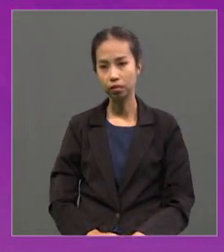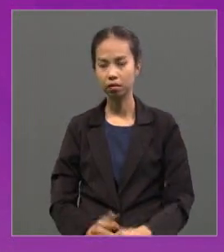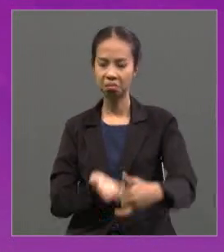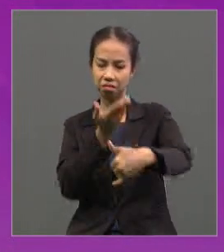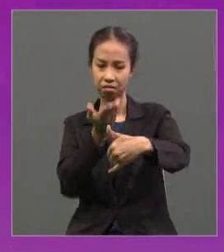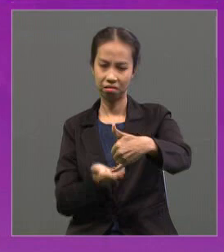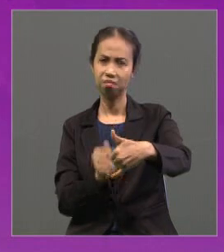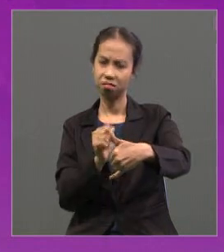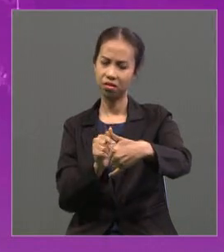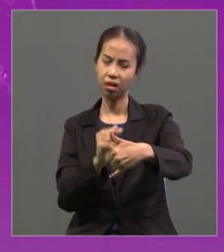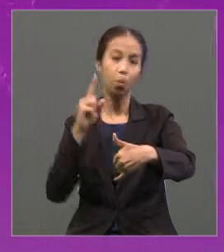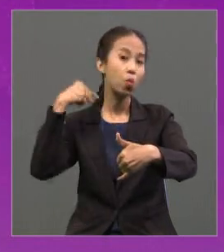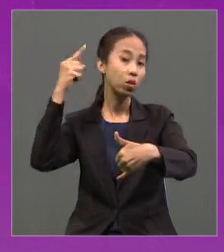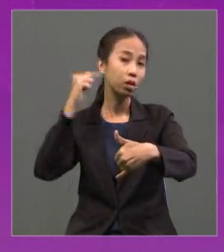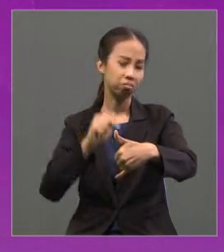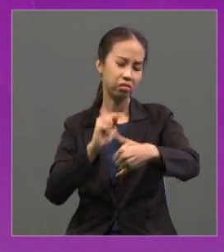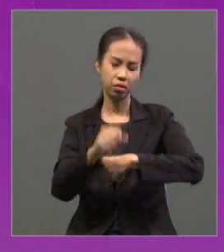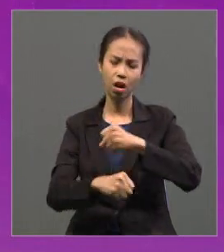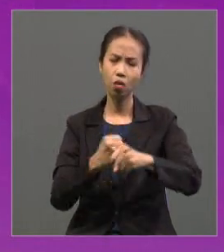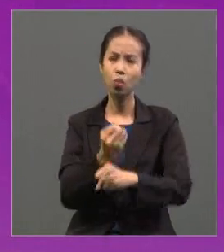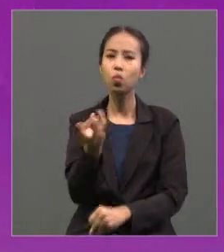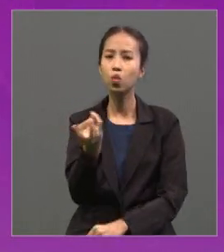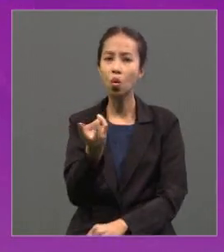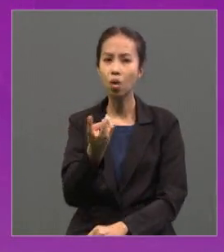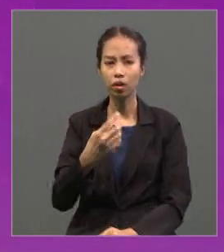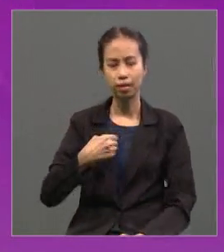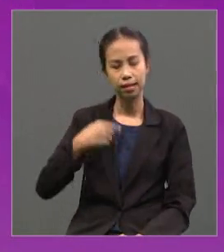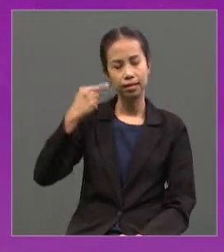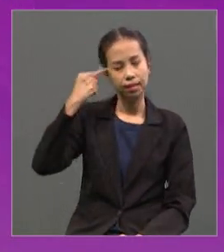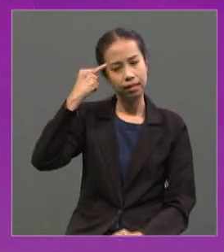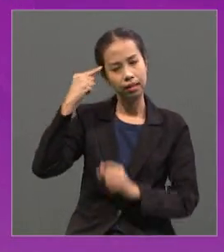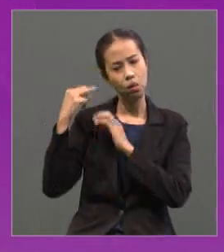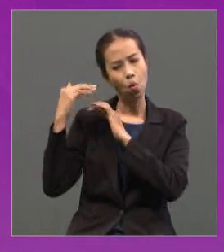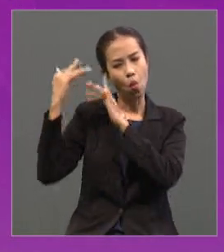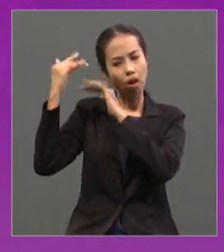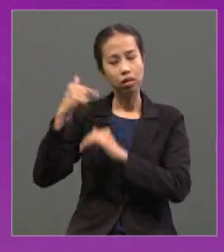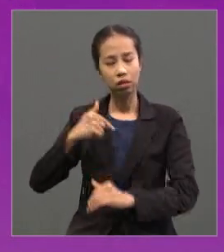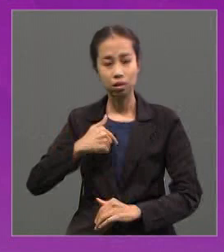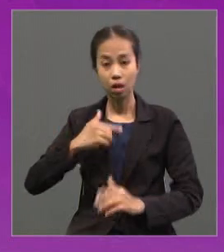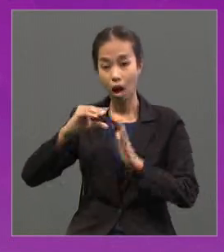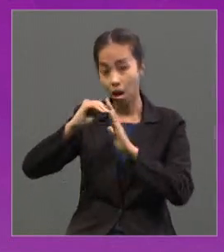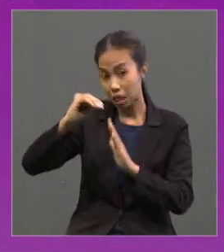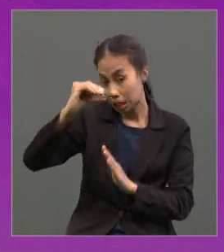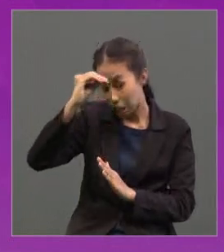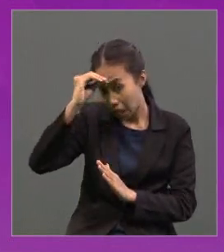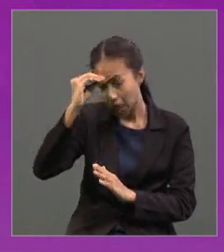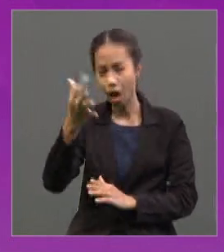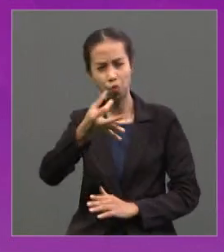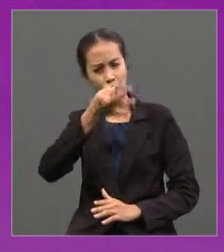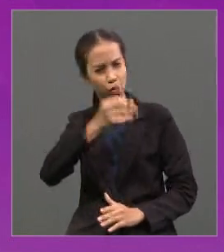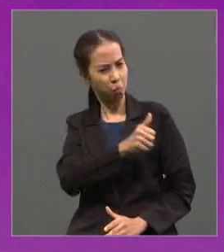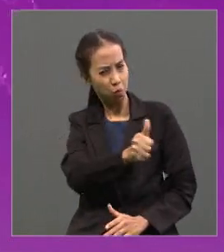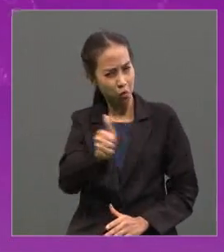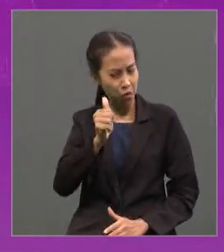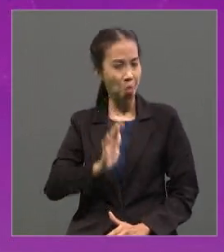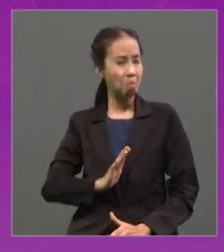แม่เองเนี่ยอายุยังน้อยอยู่เลยนะฮะเขาก็บอกว่าเขาไม่เคยคิดหวังนะว่าจะต้องเรียนดีต้องเป็นพยาบาลเป็นอะไร